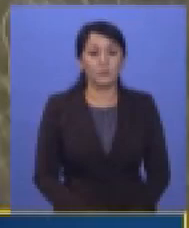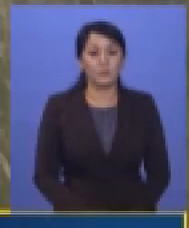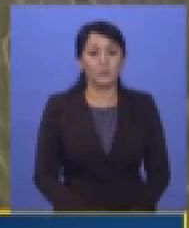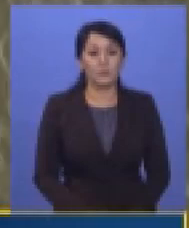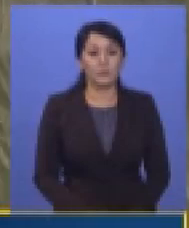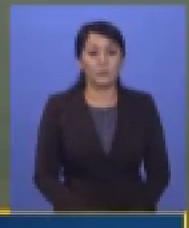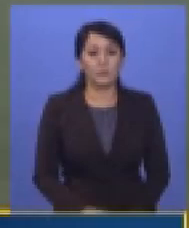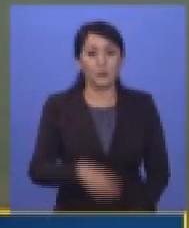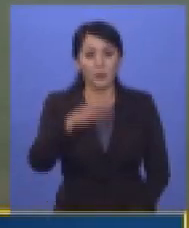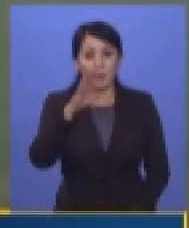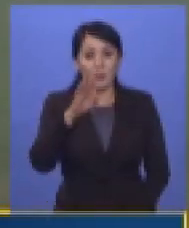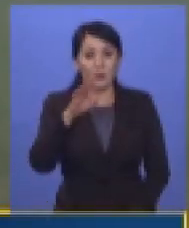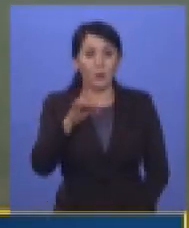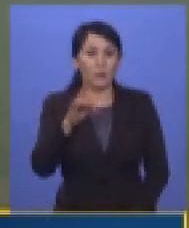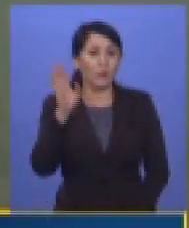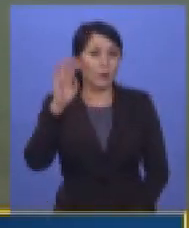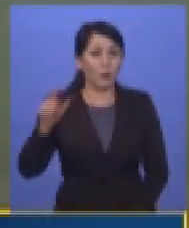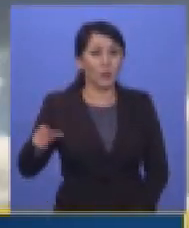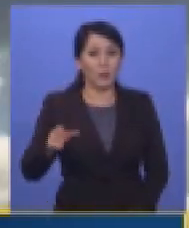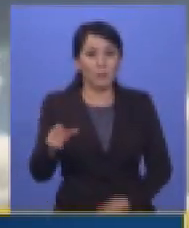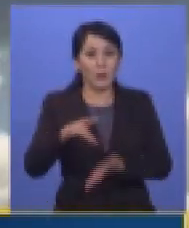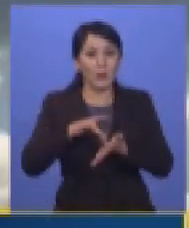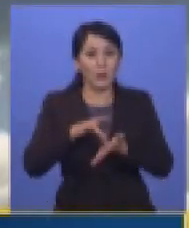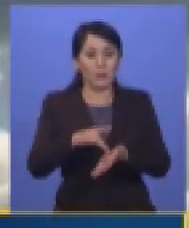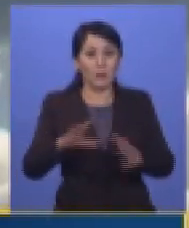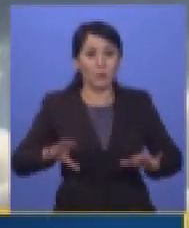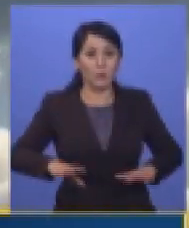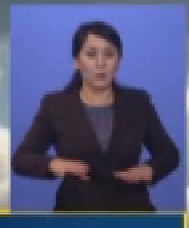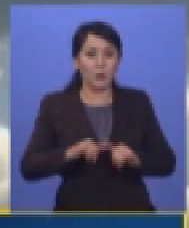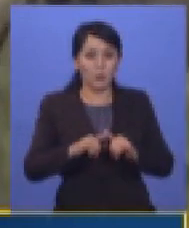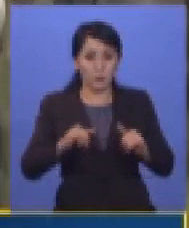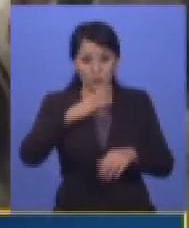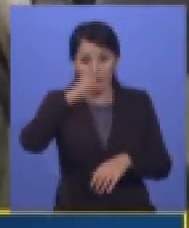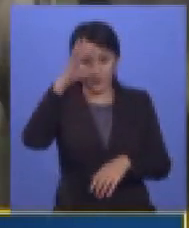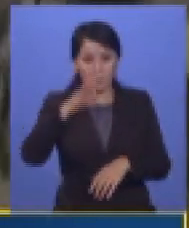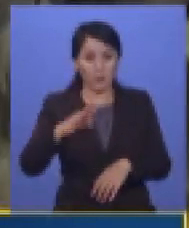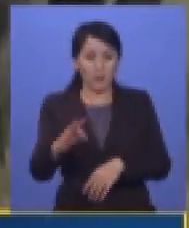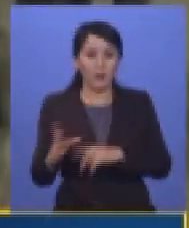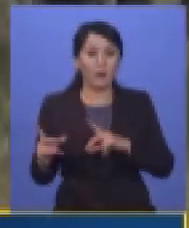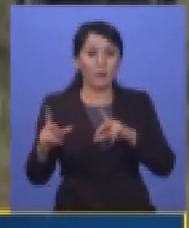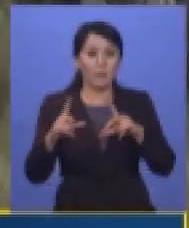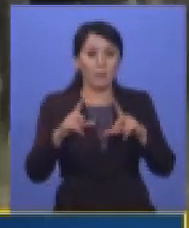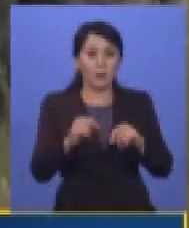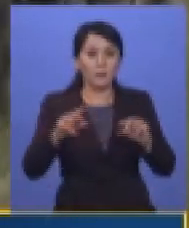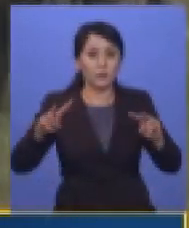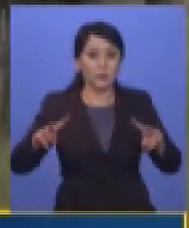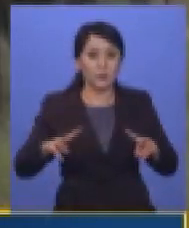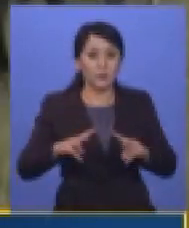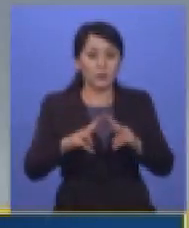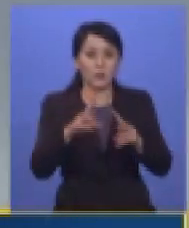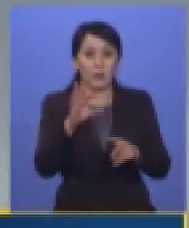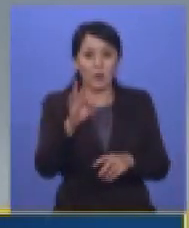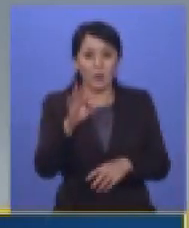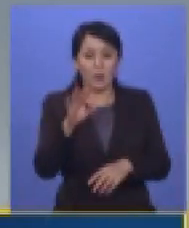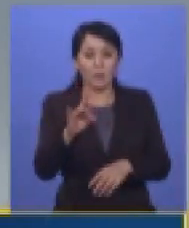Орман, тау-тас, өзен мен көлді асып сапар шеккен салтаттылар солтүстік Қазақстан облысына да келіп жетті. Экспедиция елорданың іргесінде орналасқан ежелгі